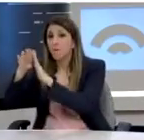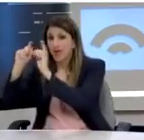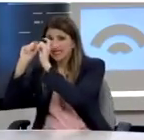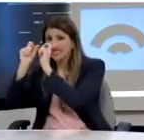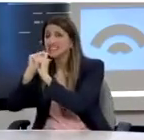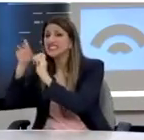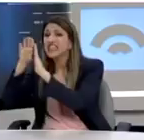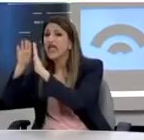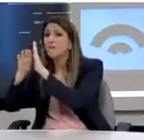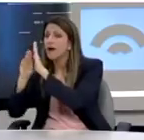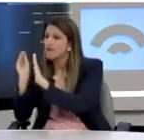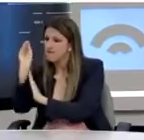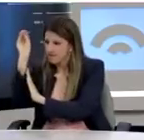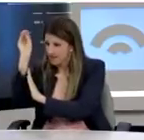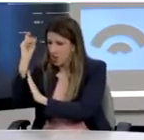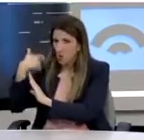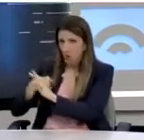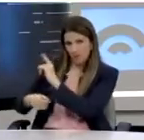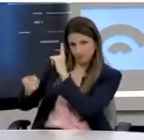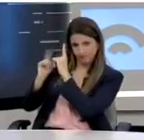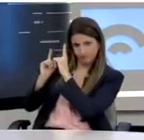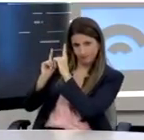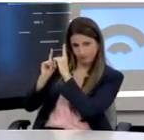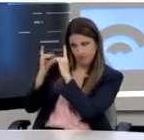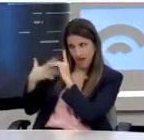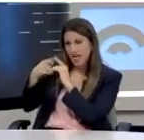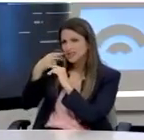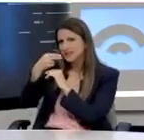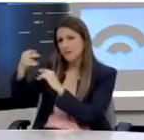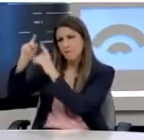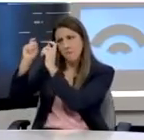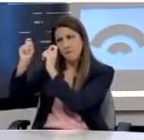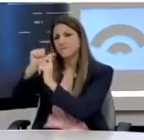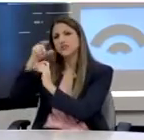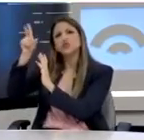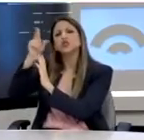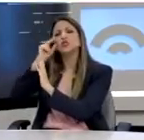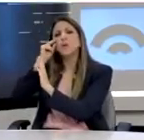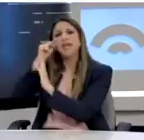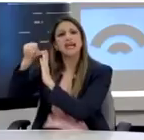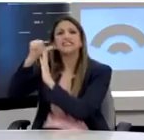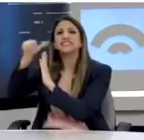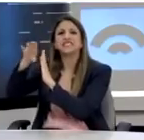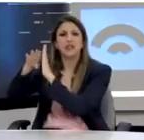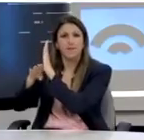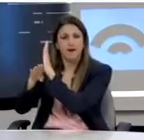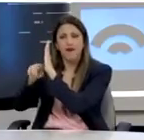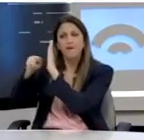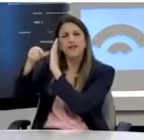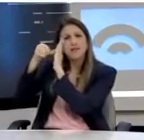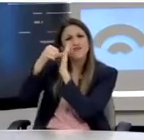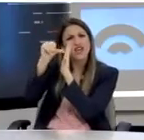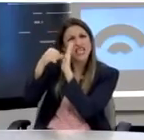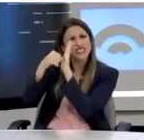που πετυχαίνουμε με τη Συμφωνία των Πρεσπών είναι αυτή που αφαιρεί κάθε αναφορά